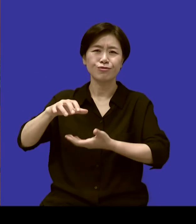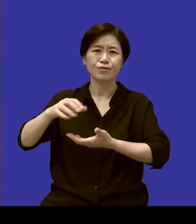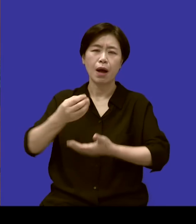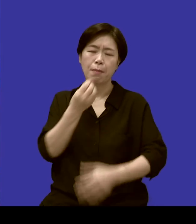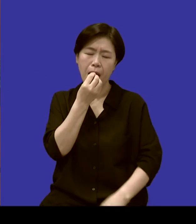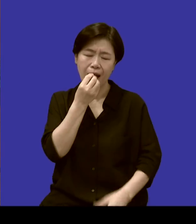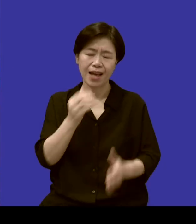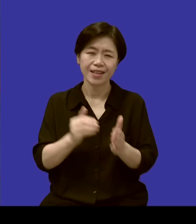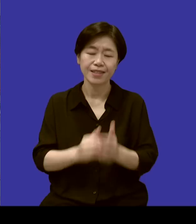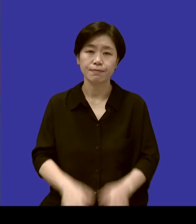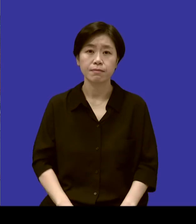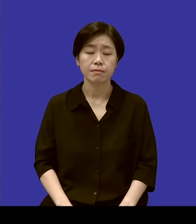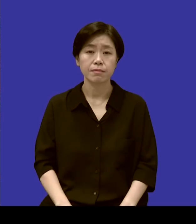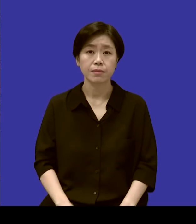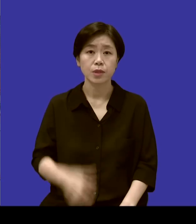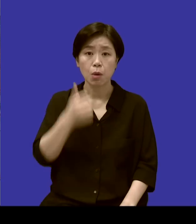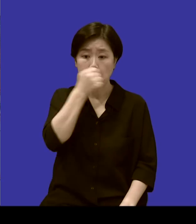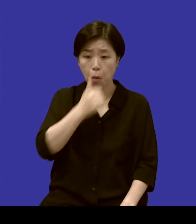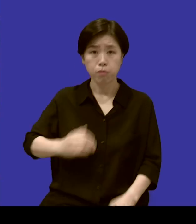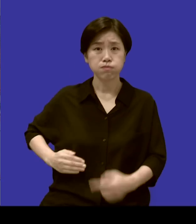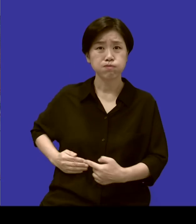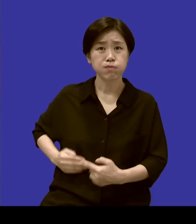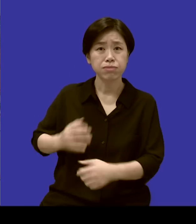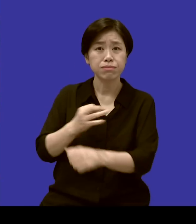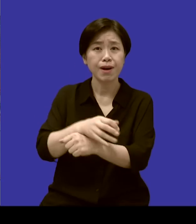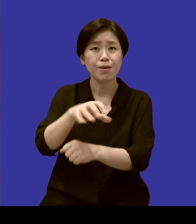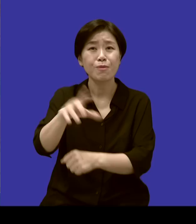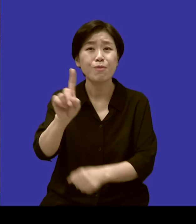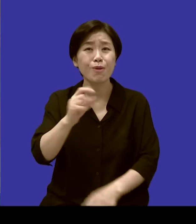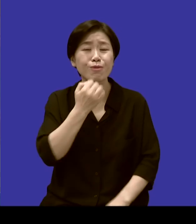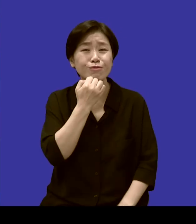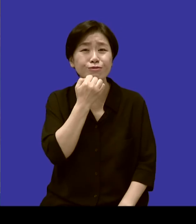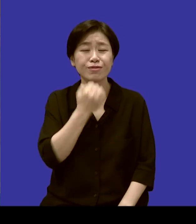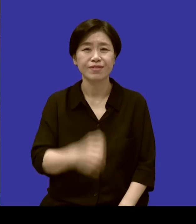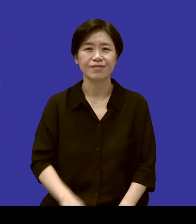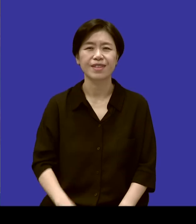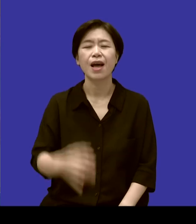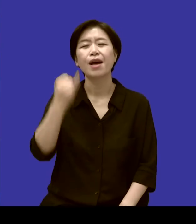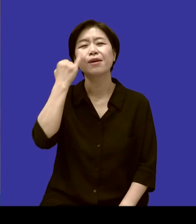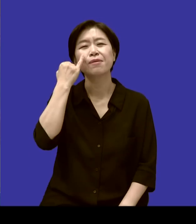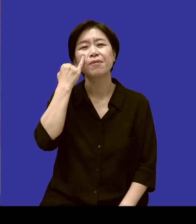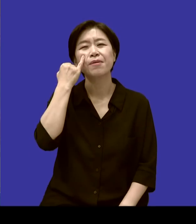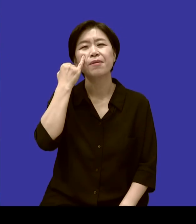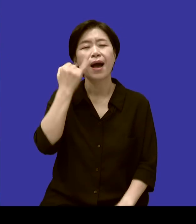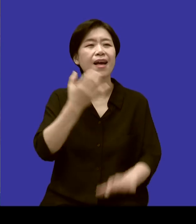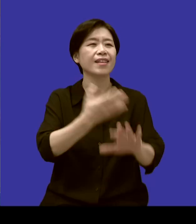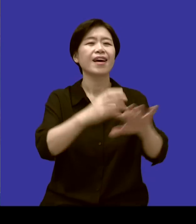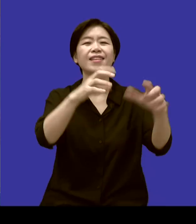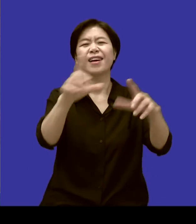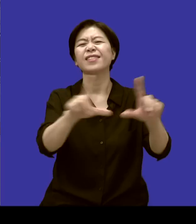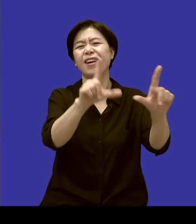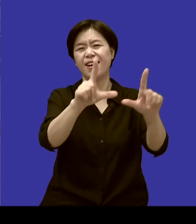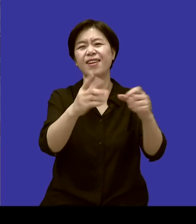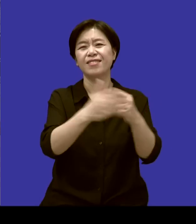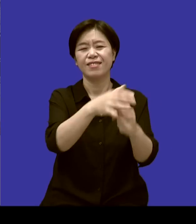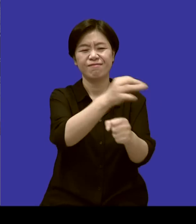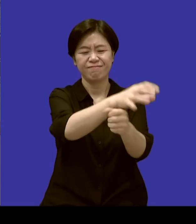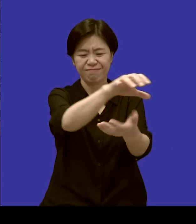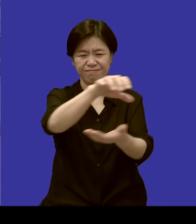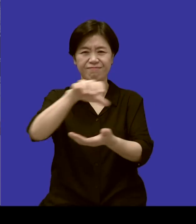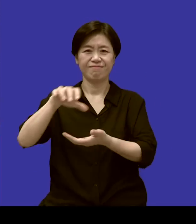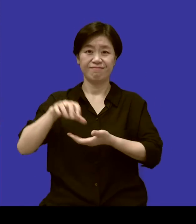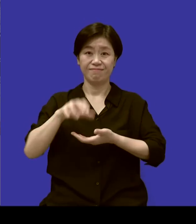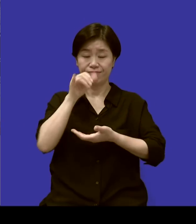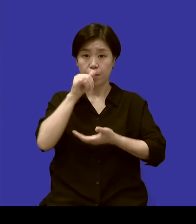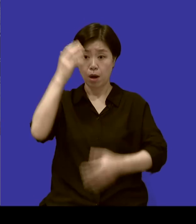구해요? 고모가 알래스카 그쪽에 사셔서 그거를 구해서 이렇게 공수해 주시고. 아, 우리나라가 아니고 저 외국에서. 우리나라